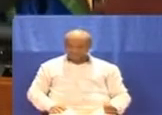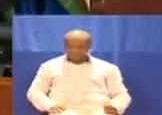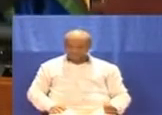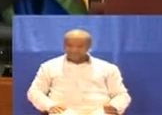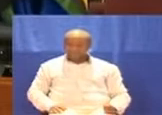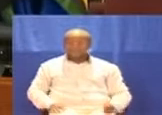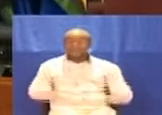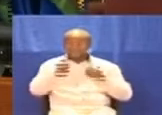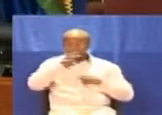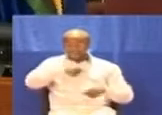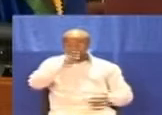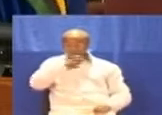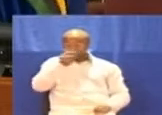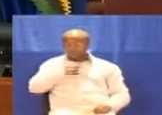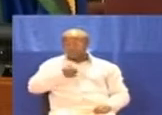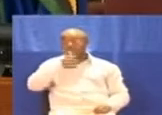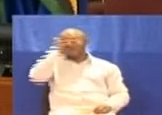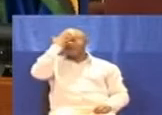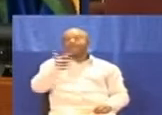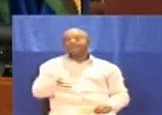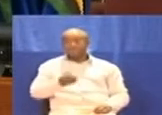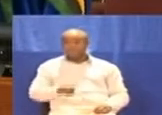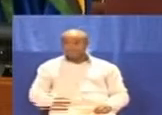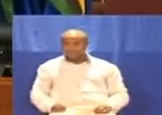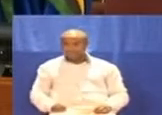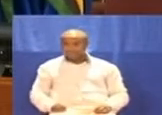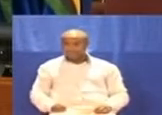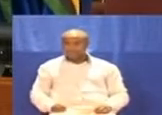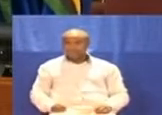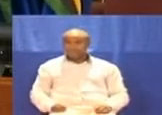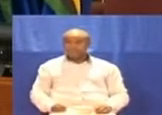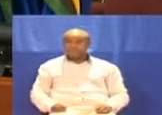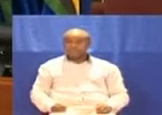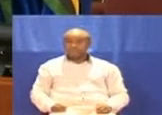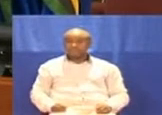wa Tanzania tunajuana, tutaanza tena mambo yetu